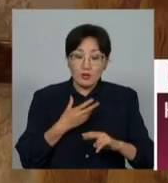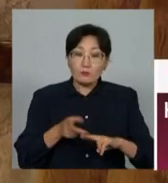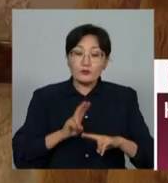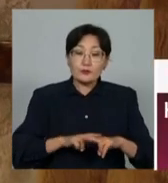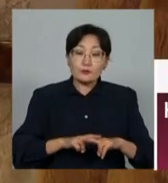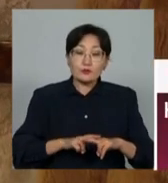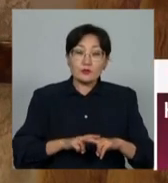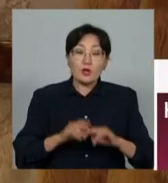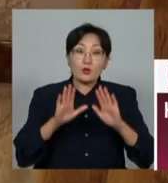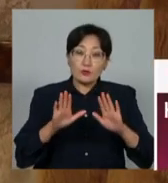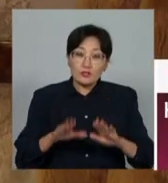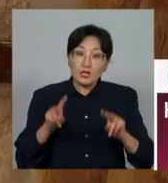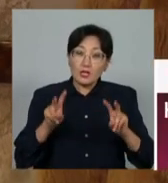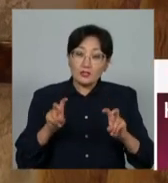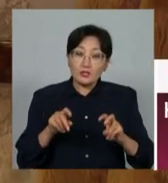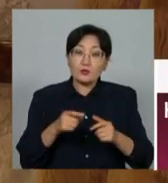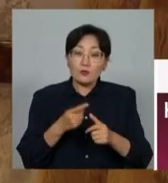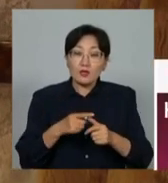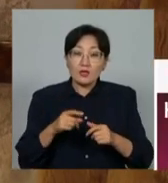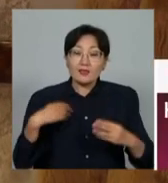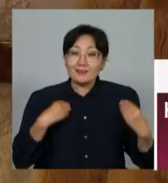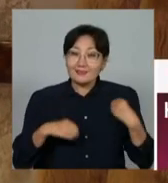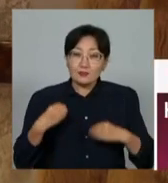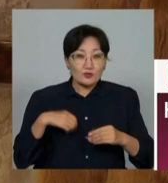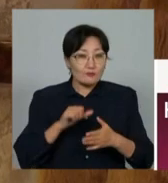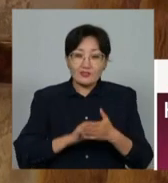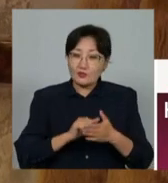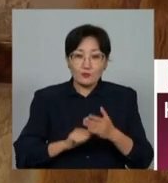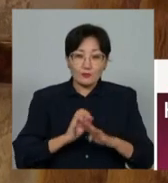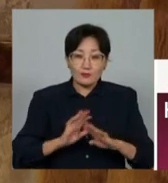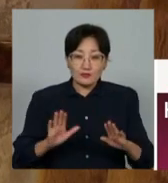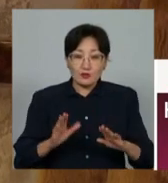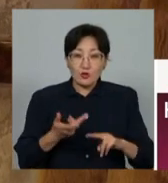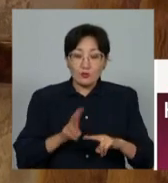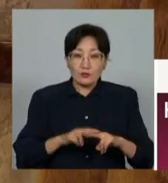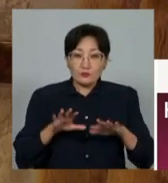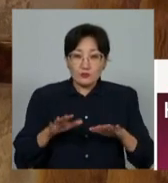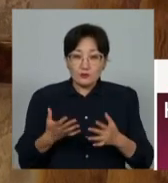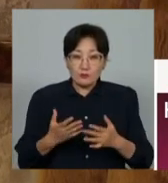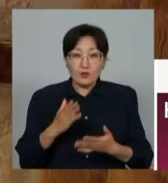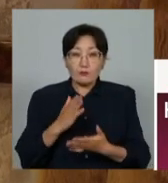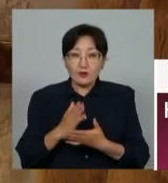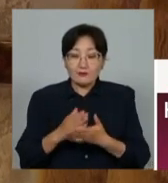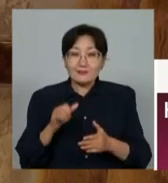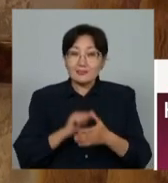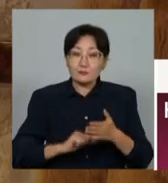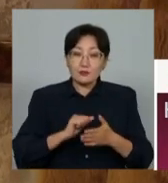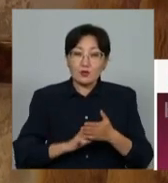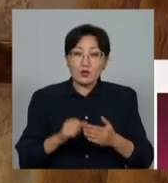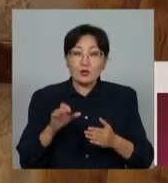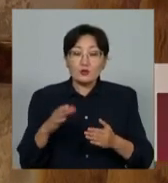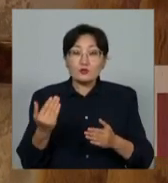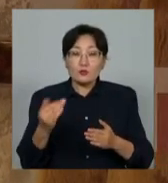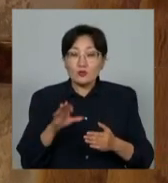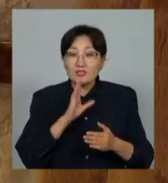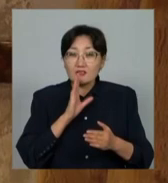Себебі көрменің аты айтып тұр, киім себеп емес деген. Яғни осы оқиғалардың болуы ол сол